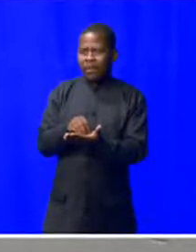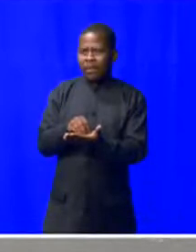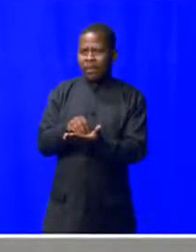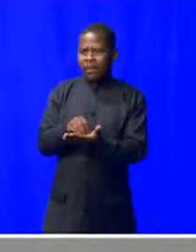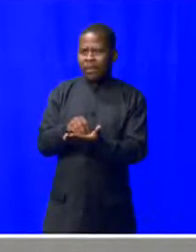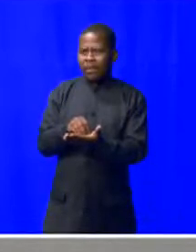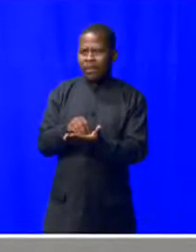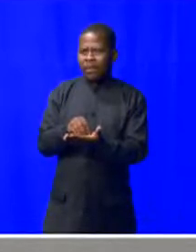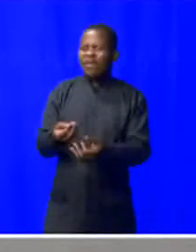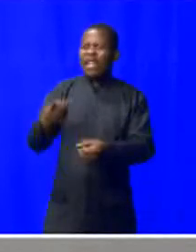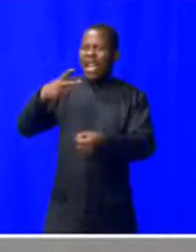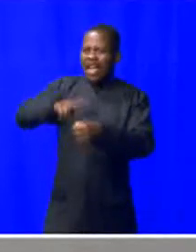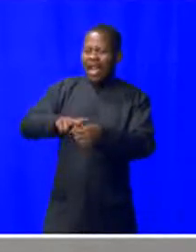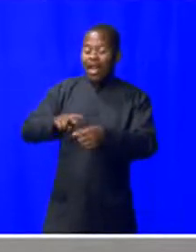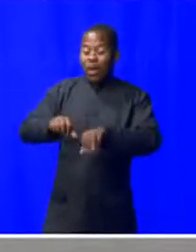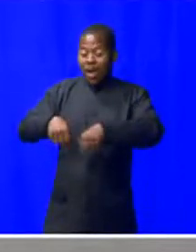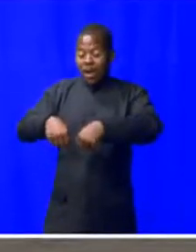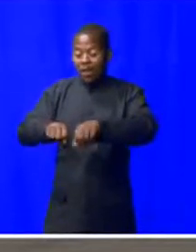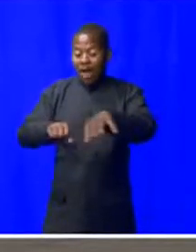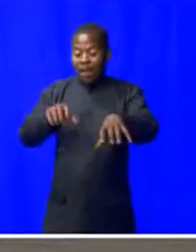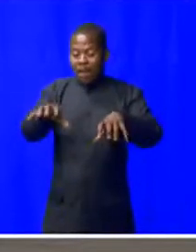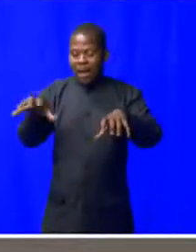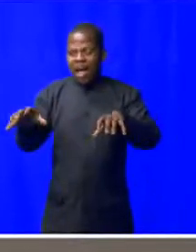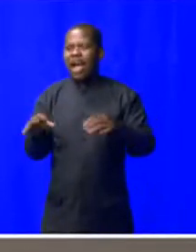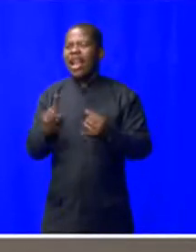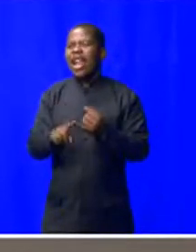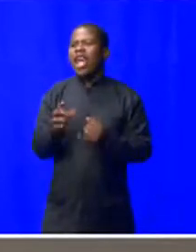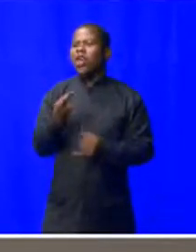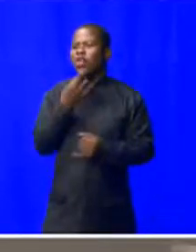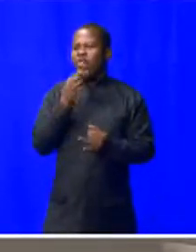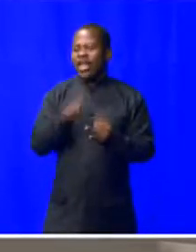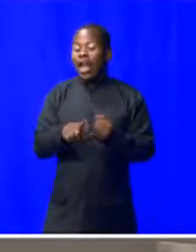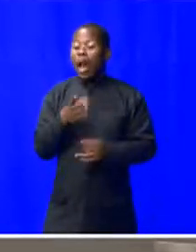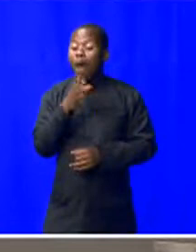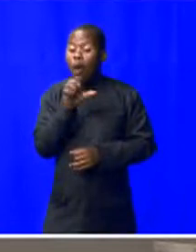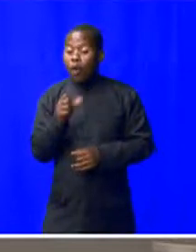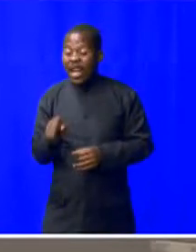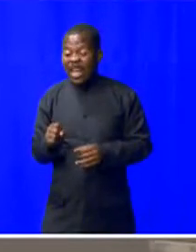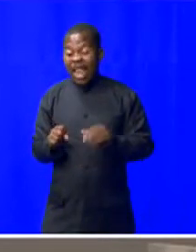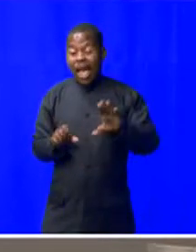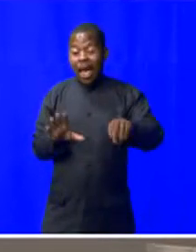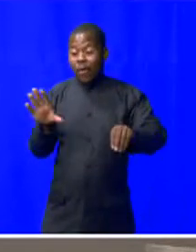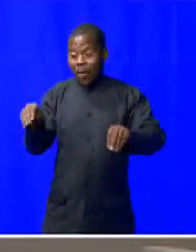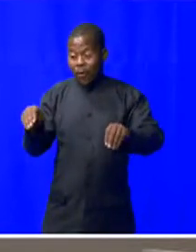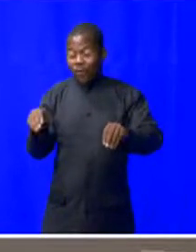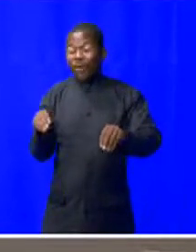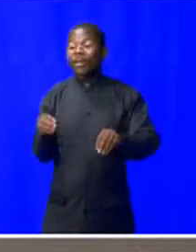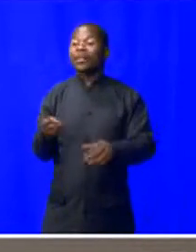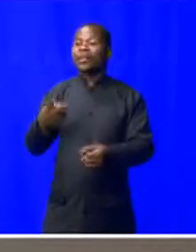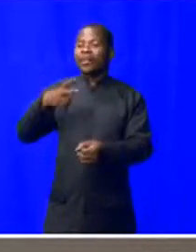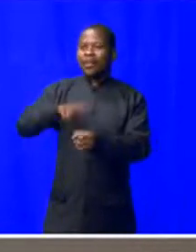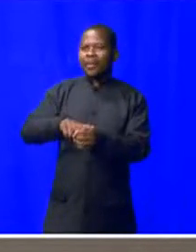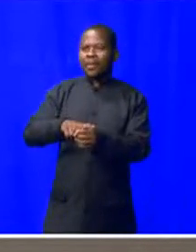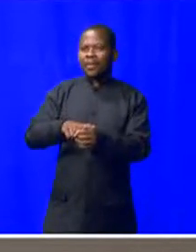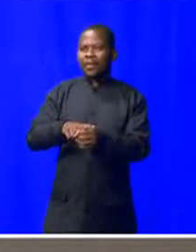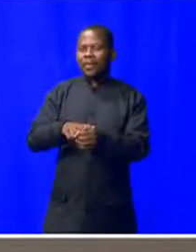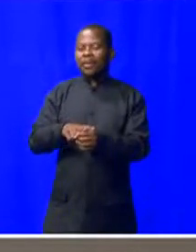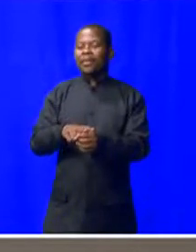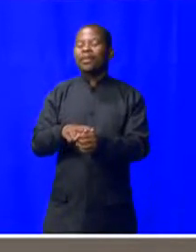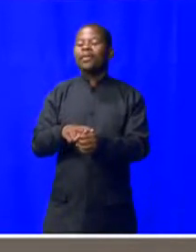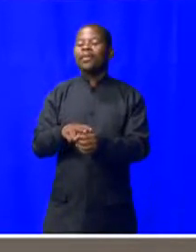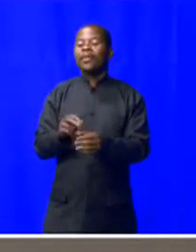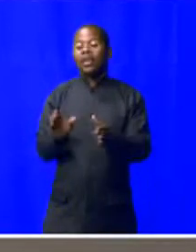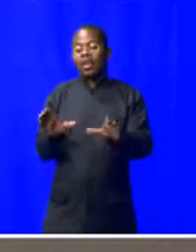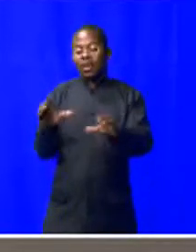ukuthi kuphuma abantu labadzala kuphume nebantfu labasha. Kanti-ke lokunye lengingakubika sokuthi libandla le-Elections